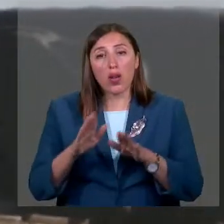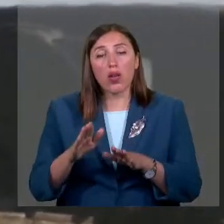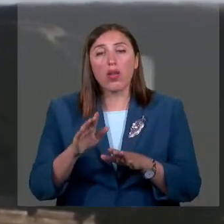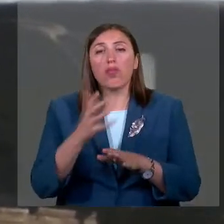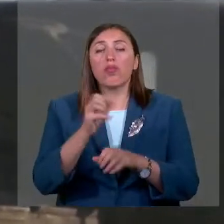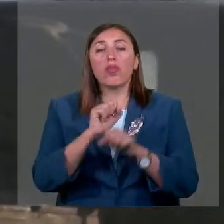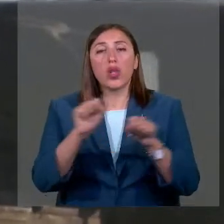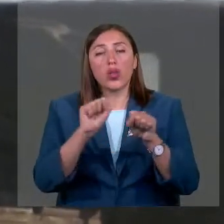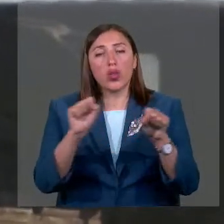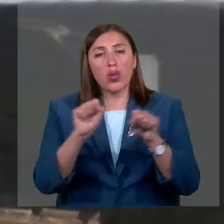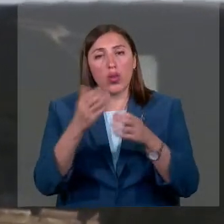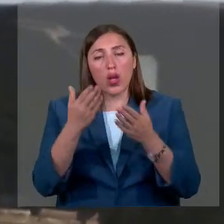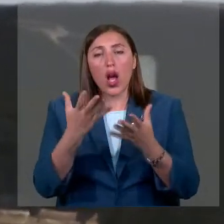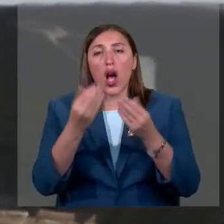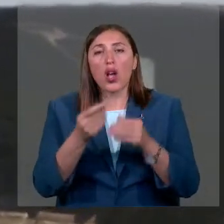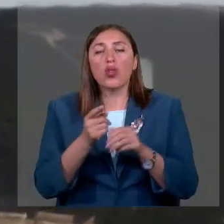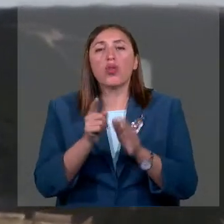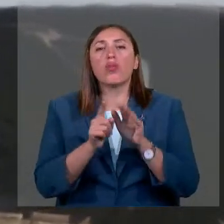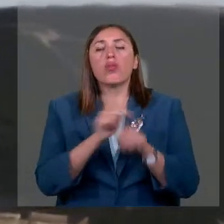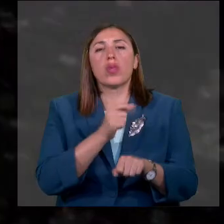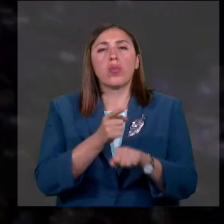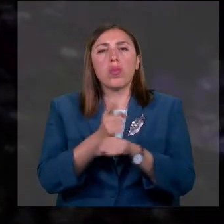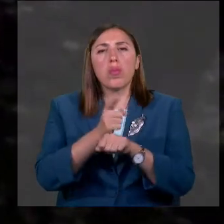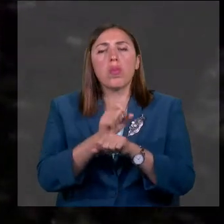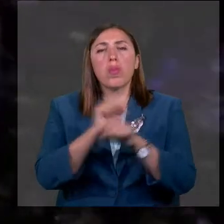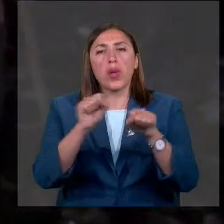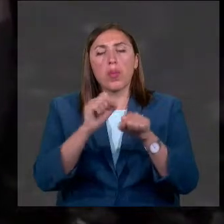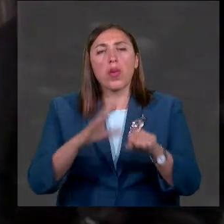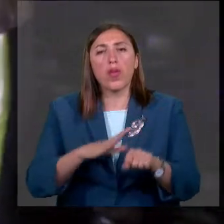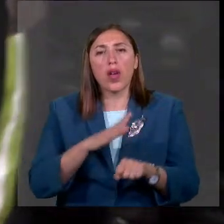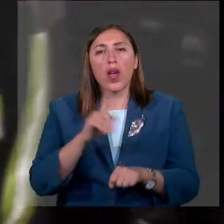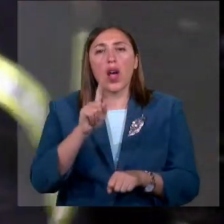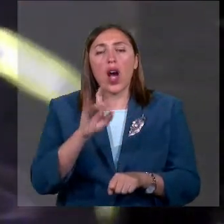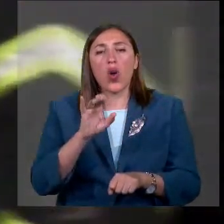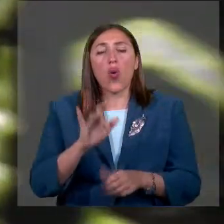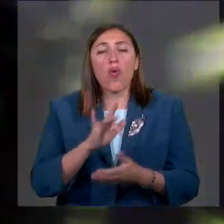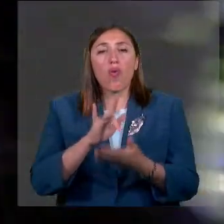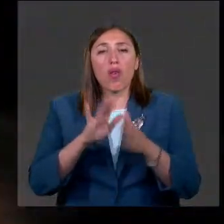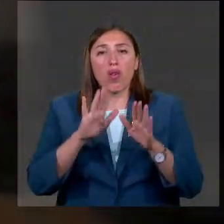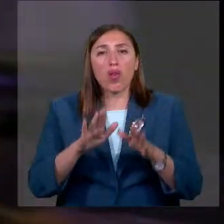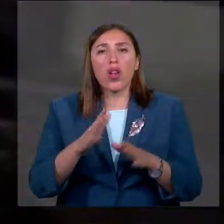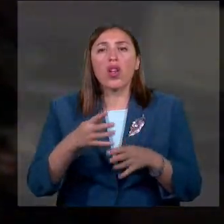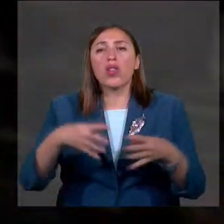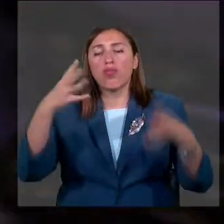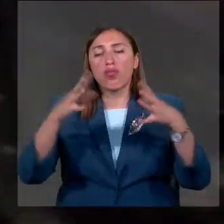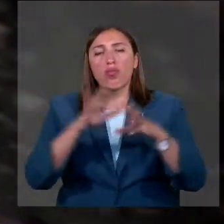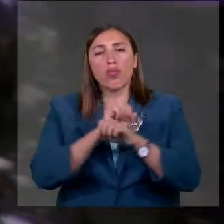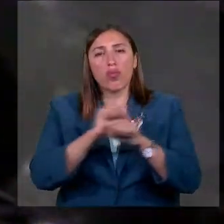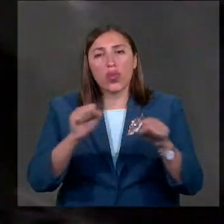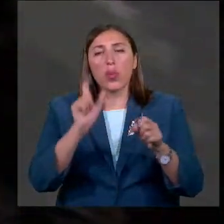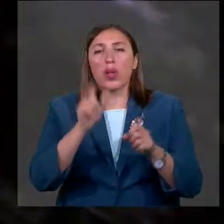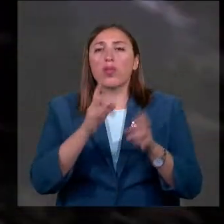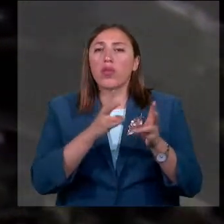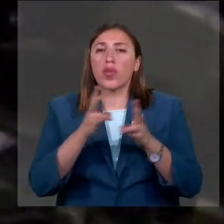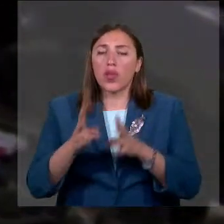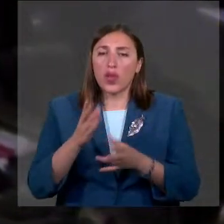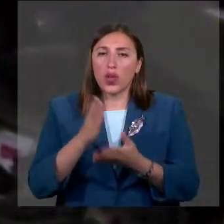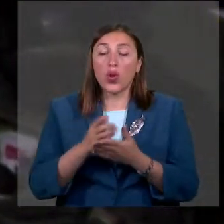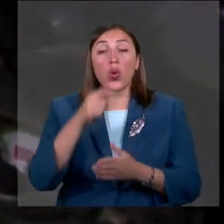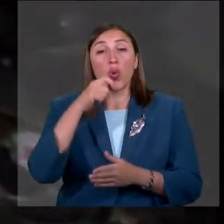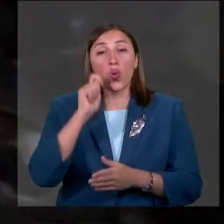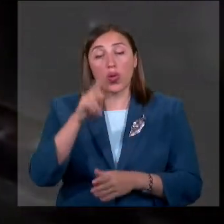ռմբակոծումները։ Ուժություններն այսօր հրթիրային հարձակման տակ էր մասնավորապես Խարկովը, ավերվել են շինություններ, կան վիրավորներ։